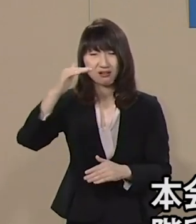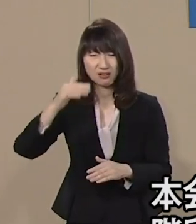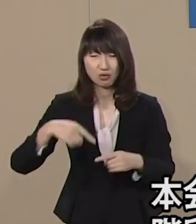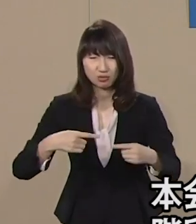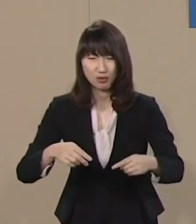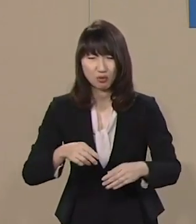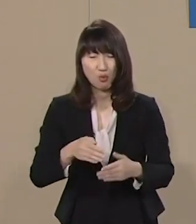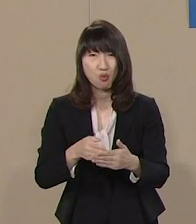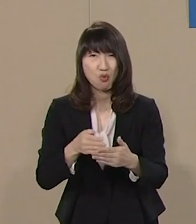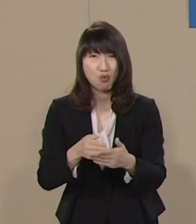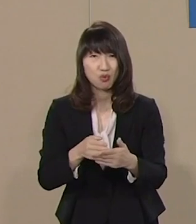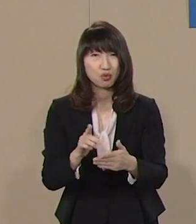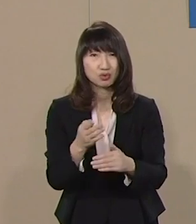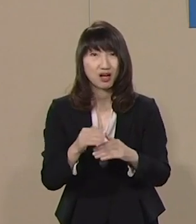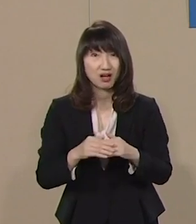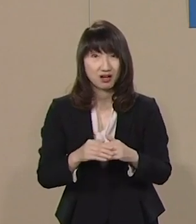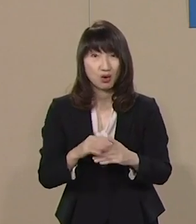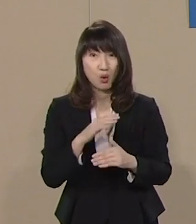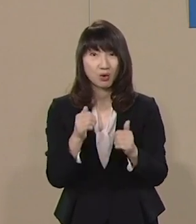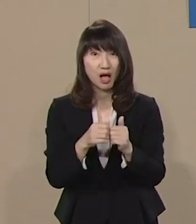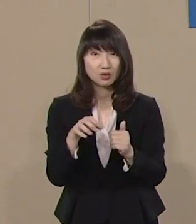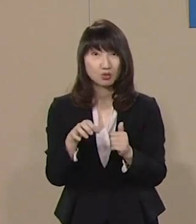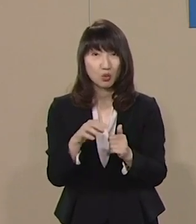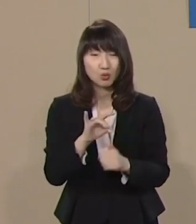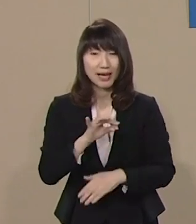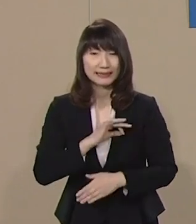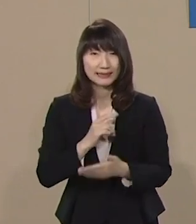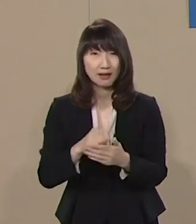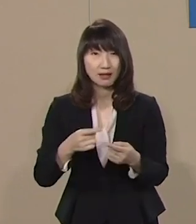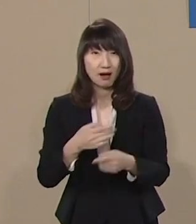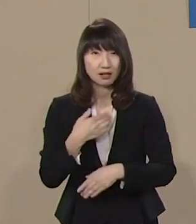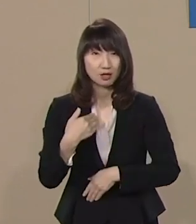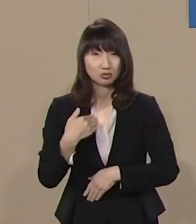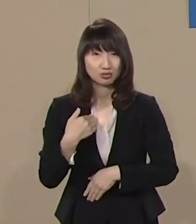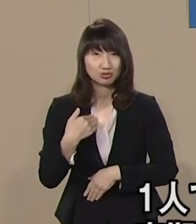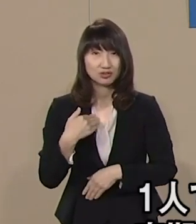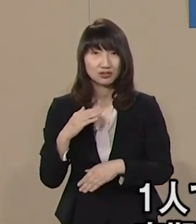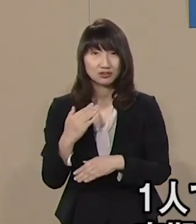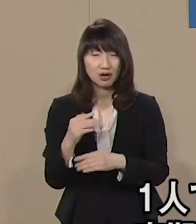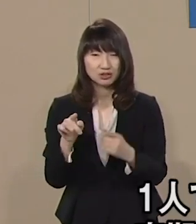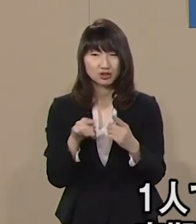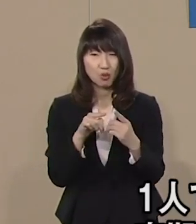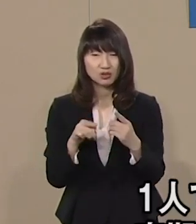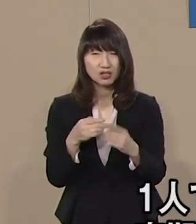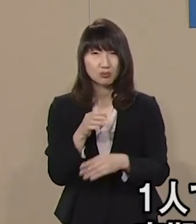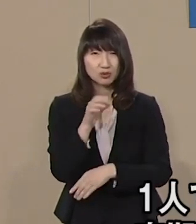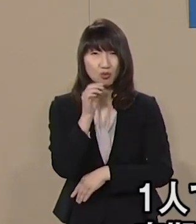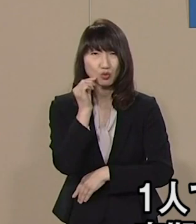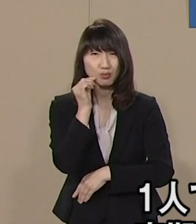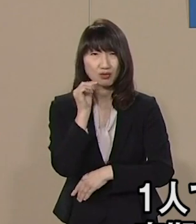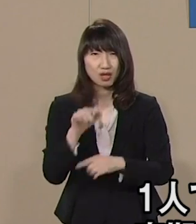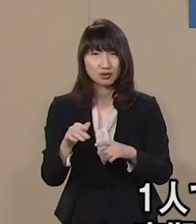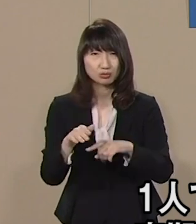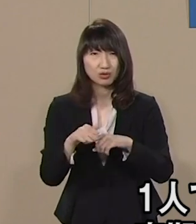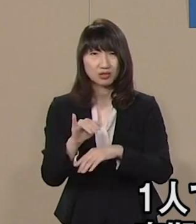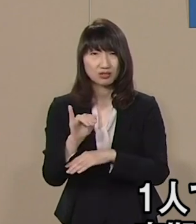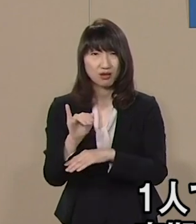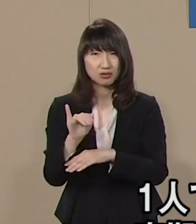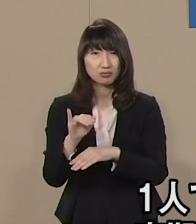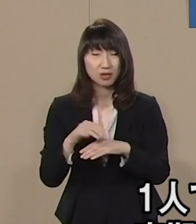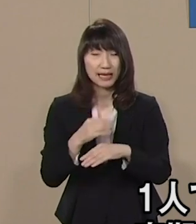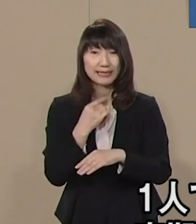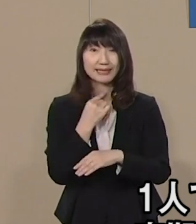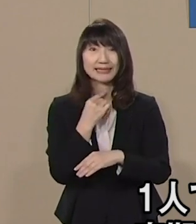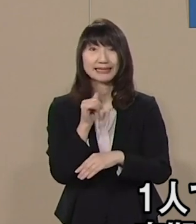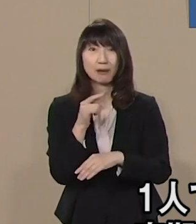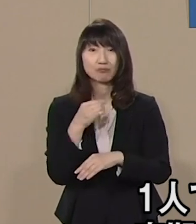するのか普通本会議場には人本人しか入れません一人では水も飲めない木村さん定期的に